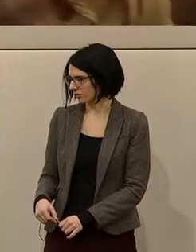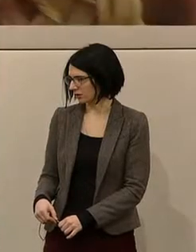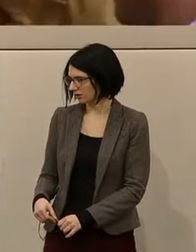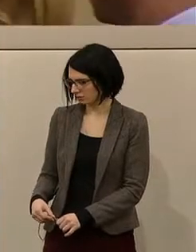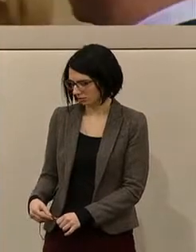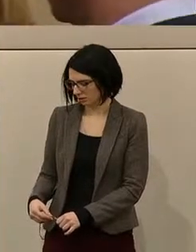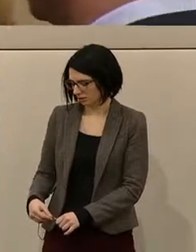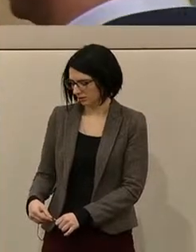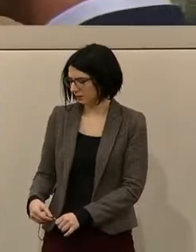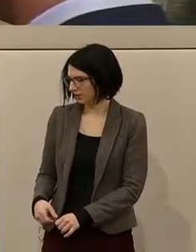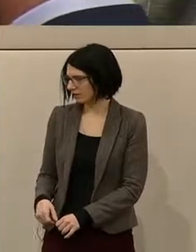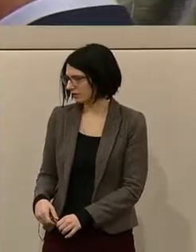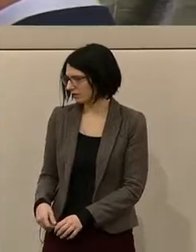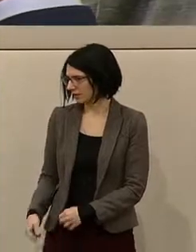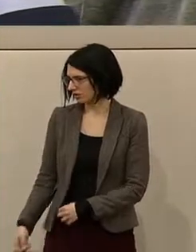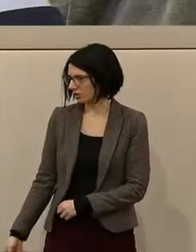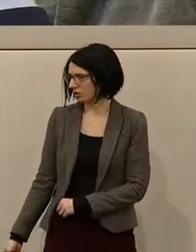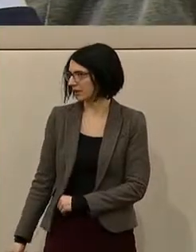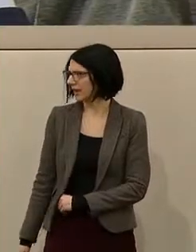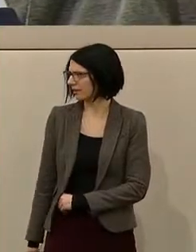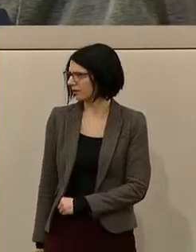Matthias Strolz, NEOS